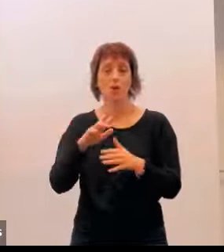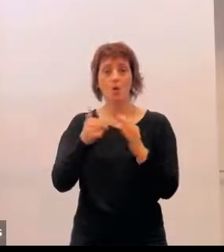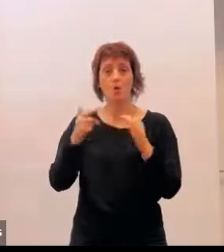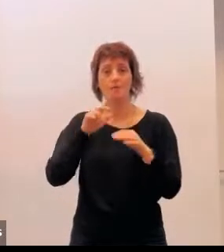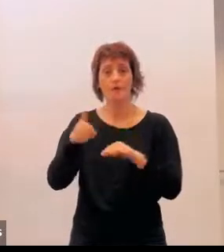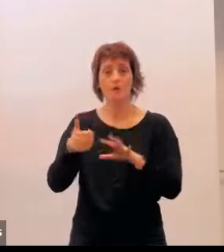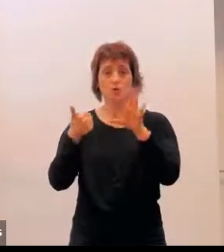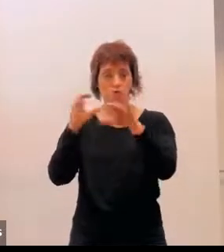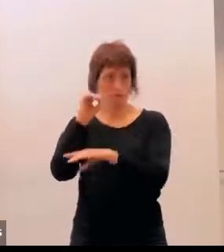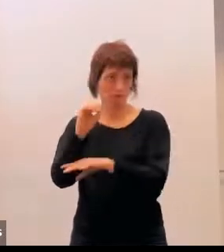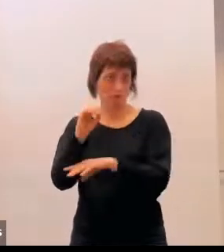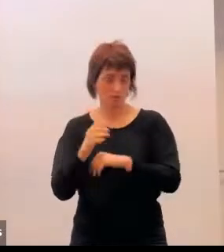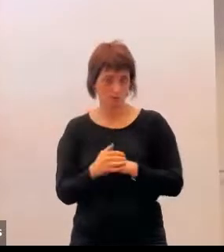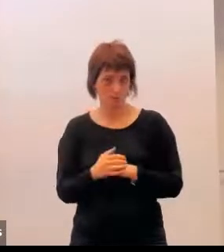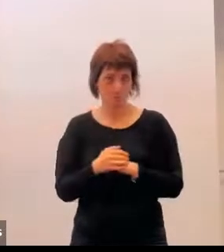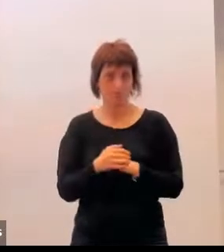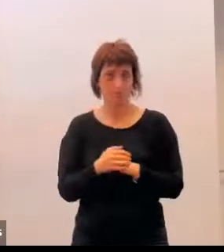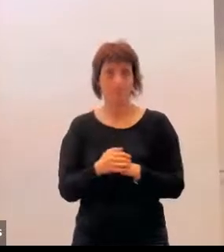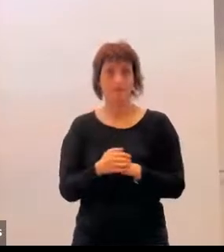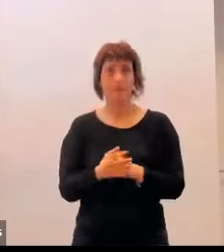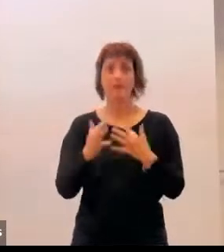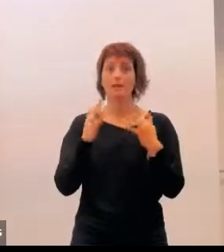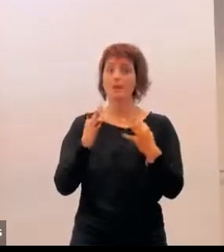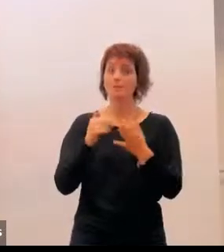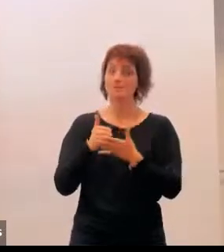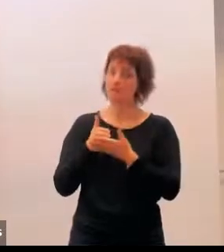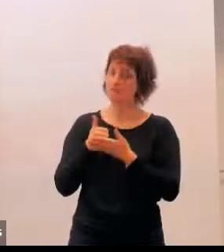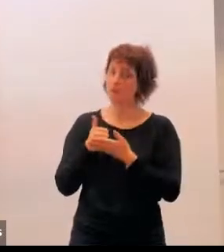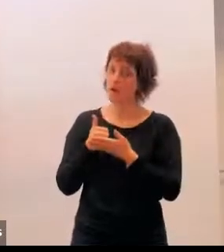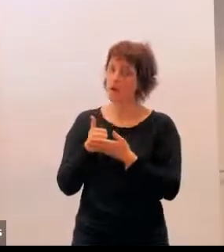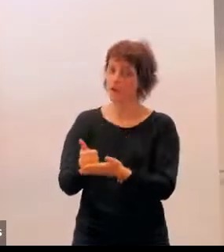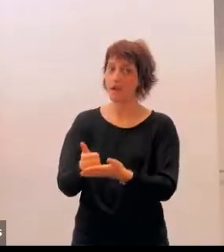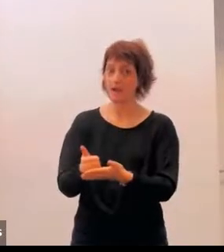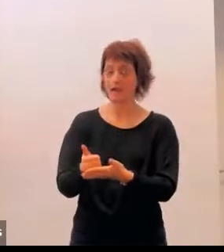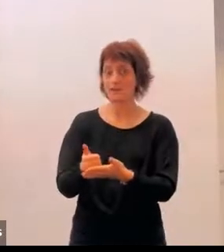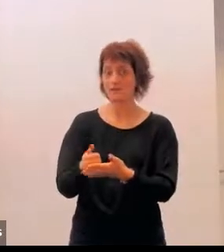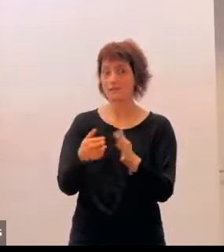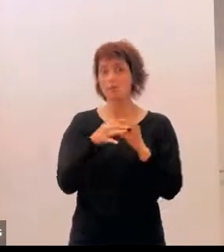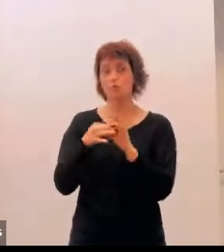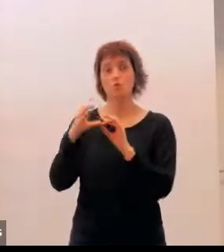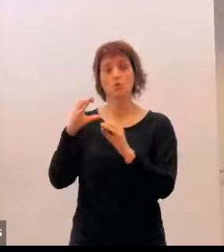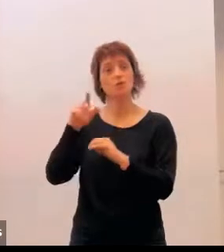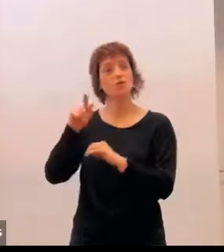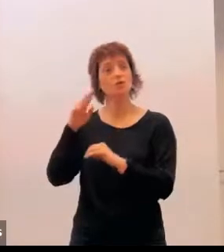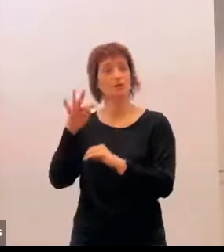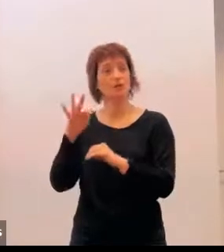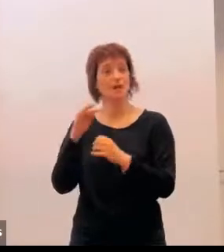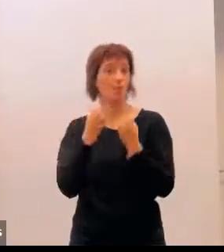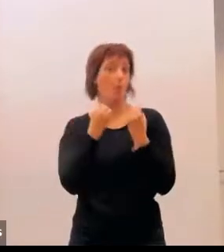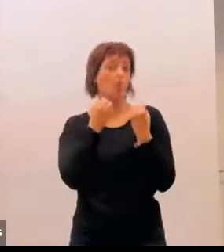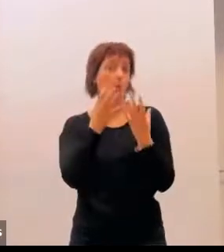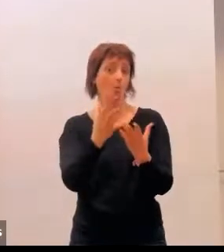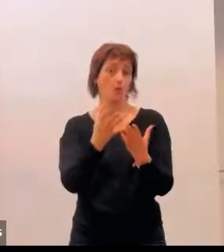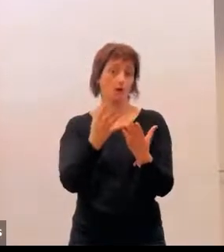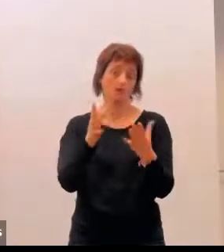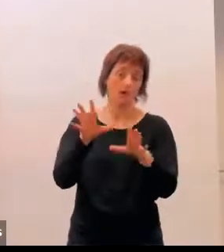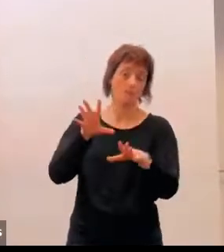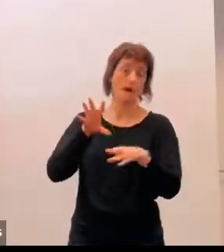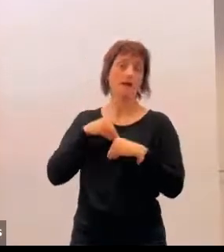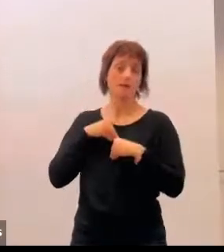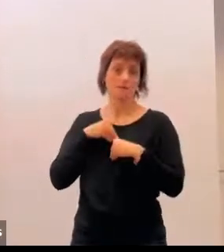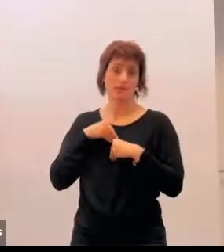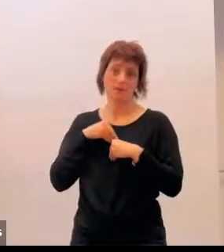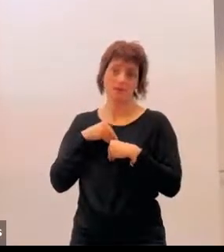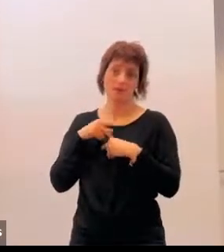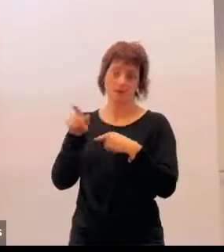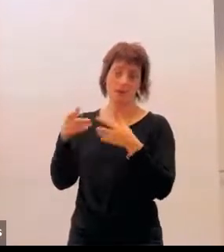21 772,60 € pour la ville de Nancy. Afin d'accompagner l'UDCGT, il vous est proposé de répondre favorablement à cette